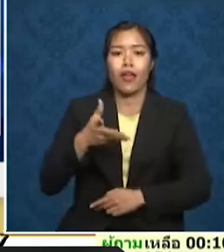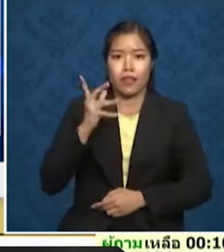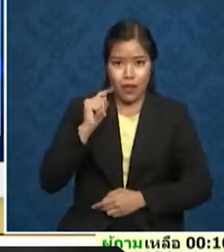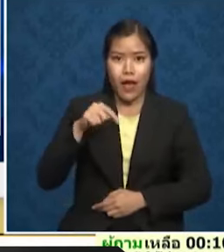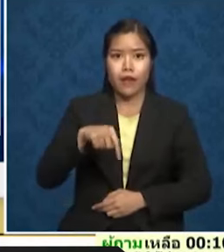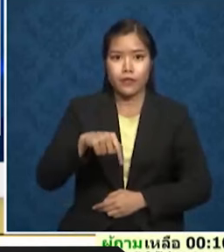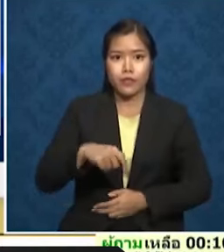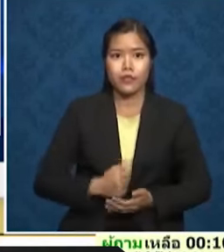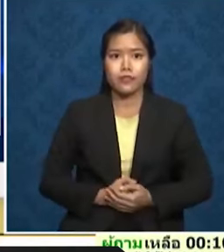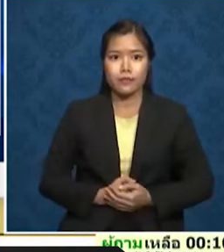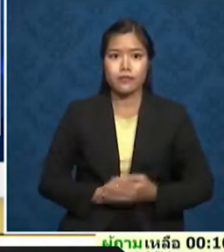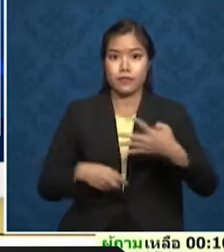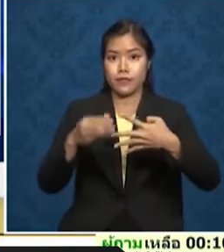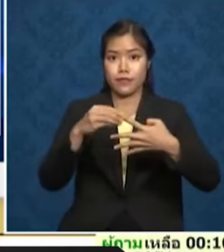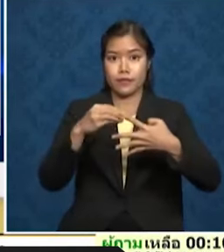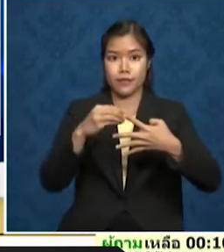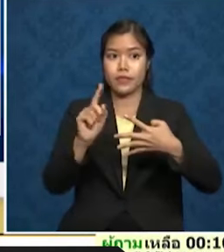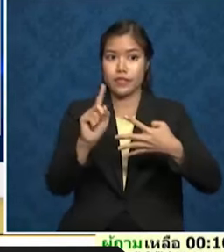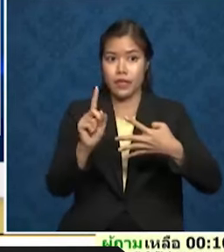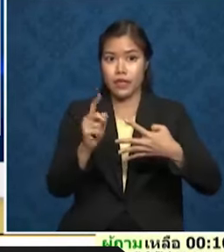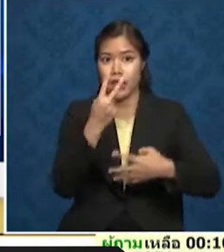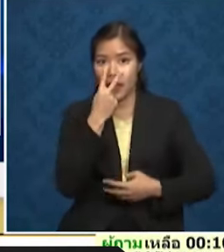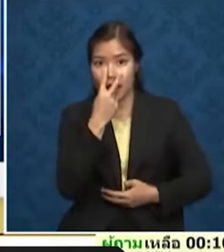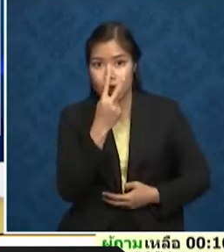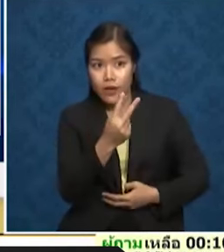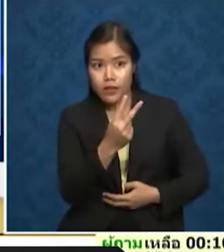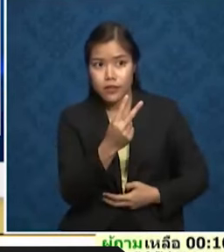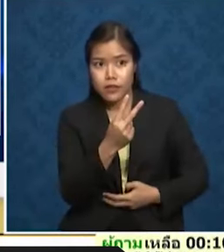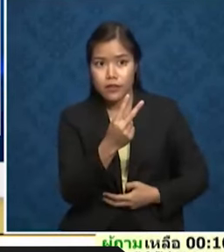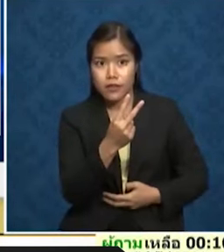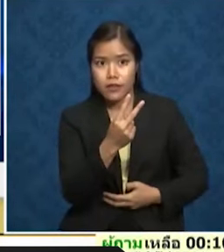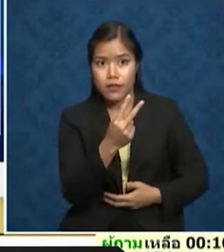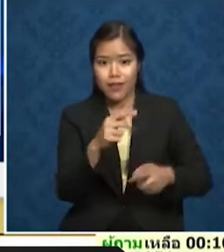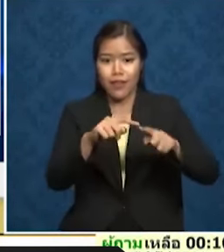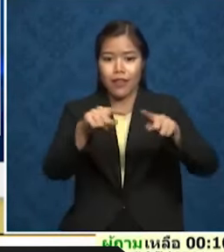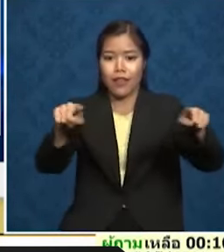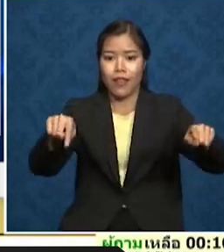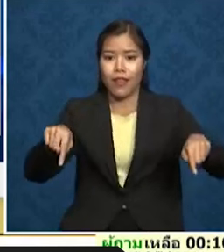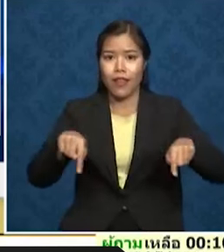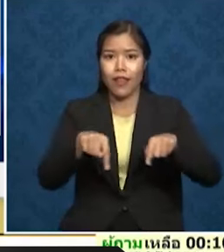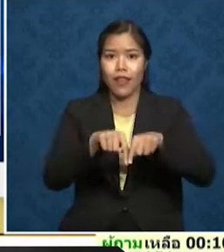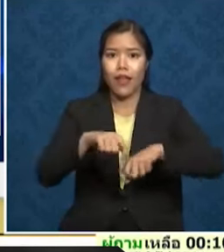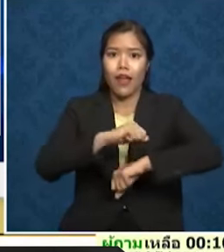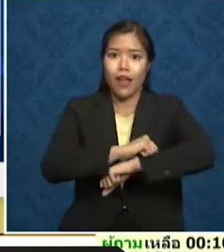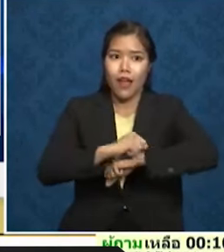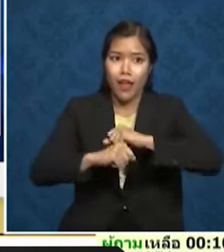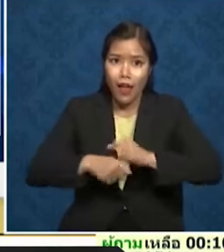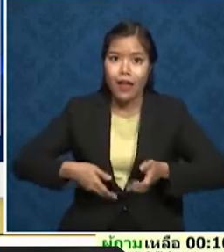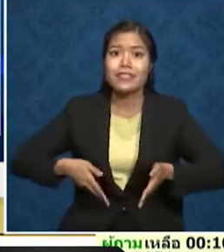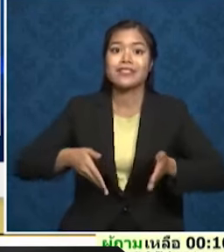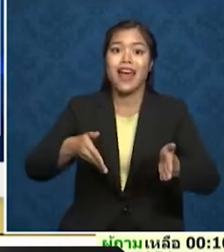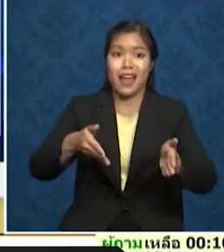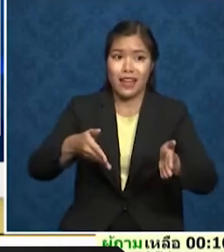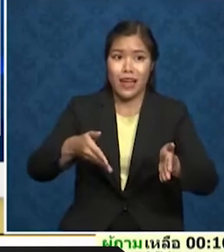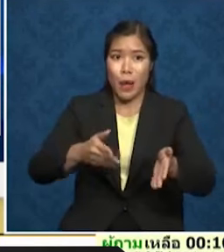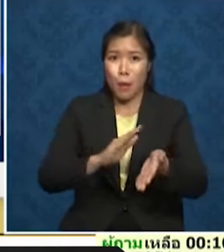ในประเด็นแรกค่ะท่านประธานคะจะเห็นว่าสภาพพื้นที่ในขั้นตอนของการก่อสร้างได้เปลี่ยนไปนะคะจากขั้นตอน